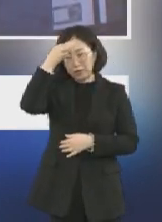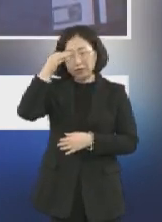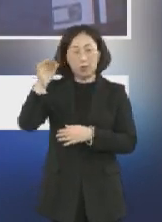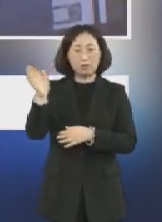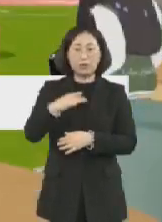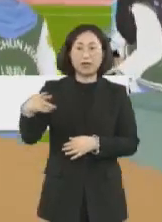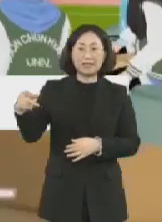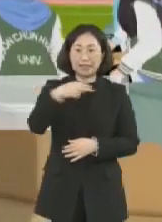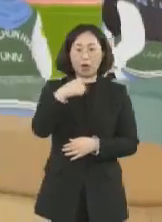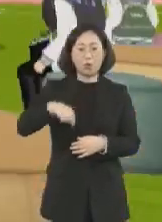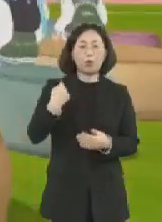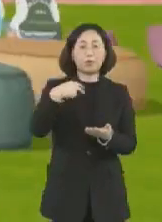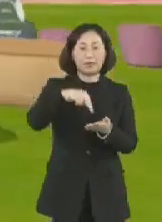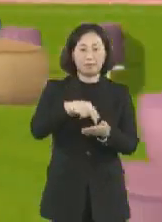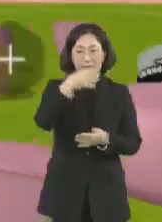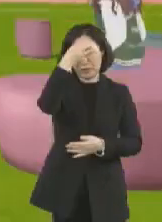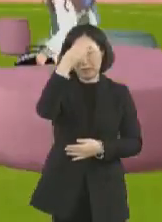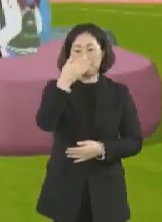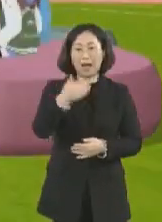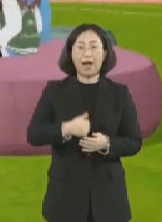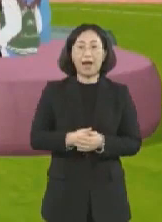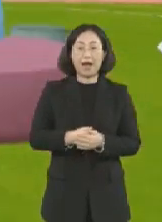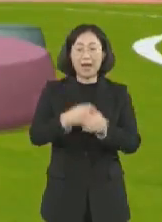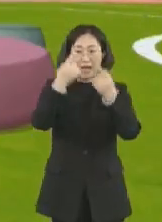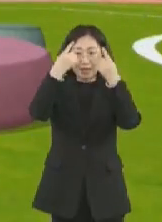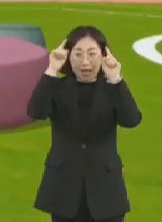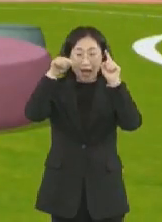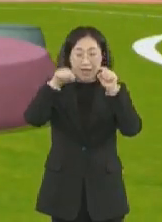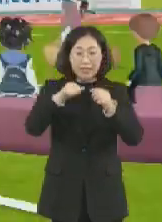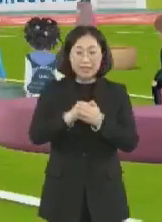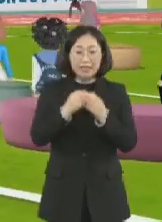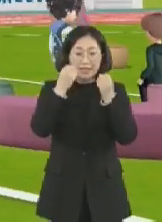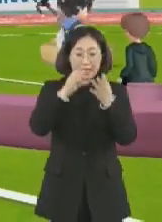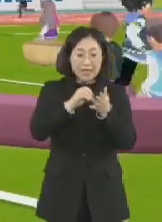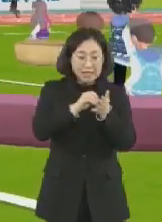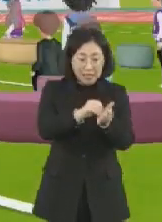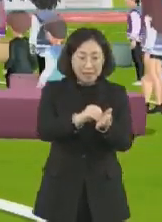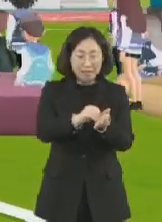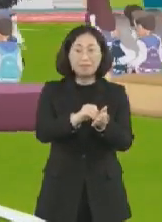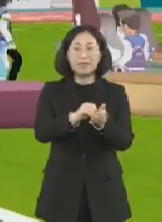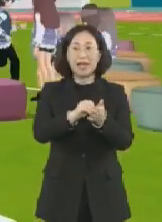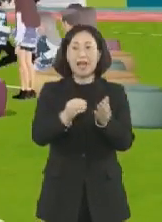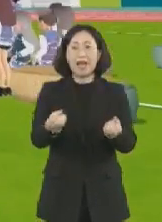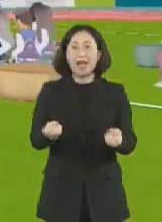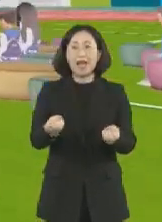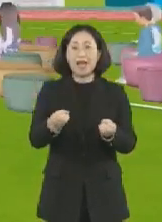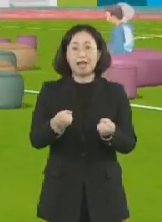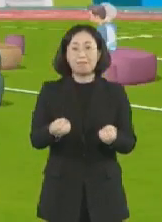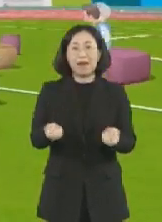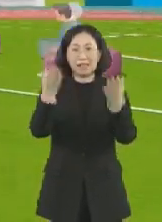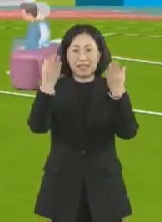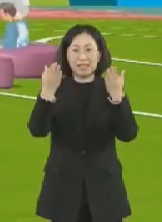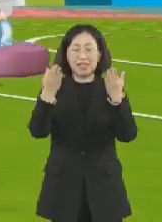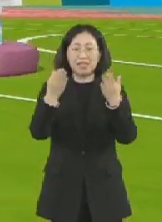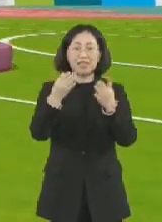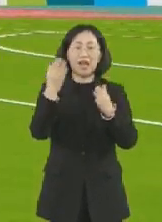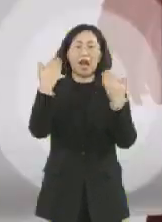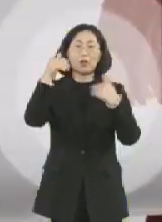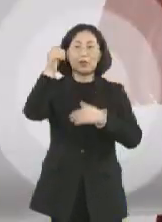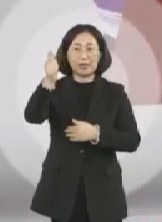될 것입니다 아서는 한 대학은 세계 최초로 신입생 입학식을 아바타와 ai 총장이 참석한 가운데